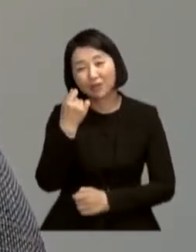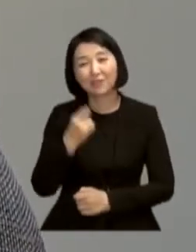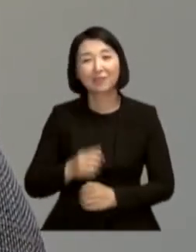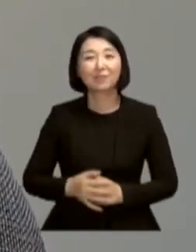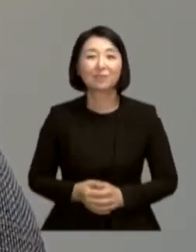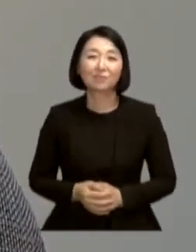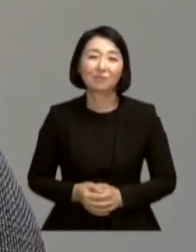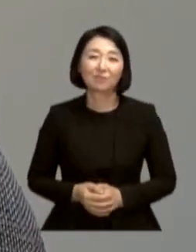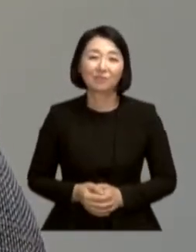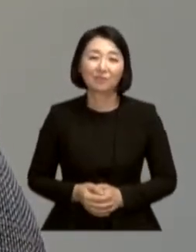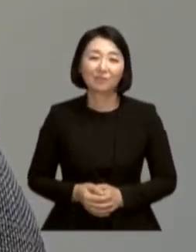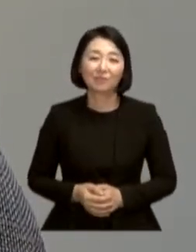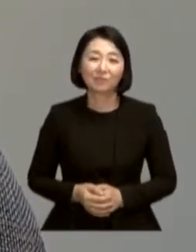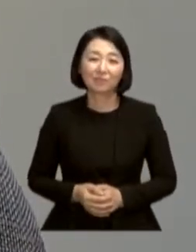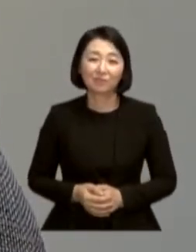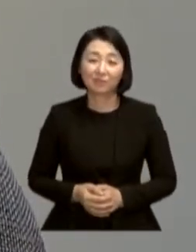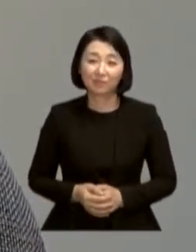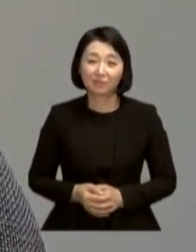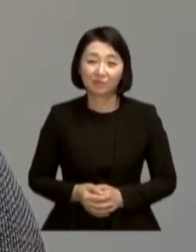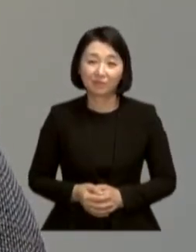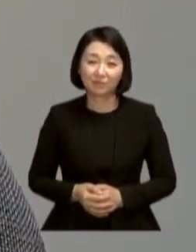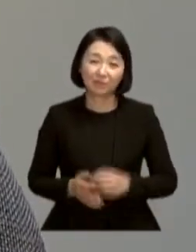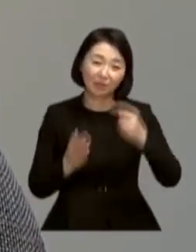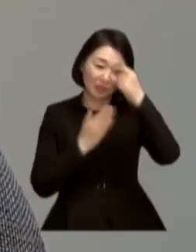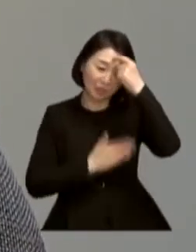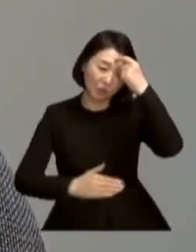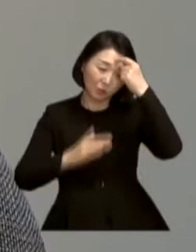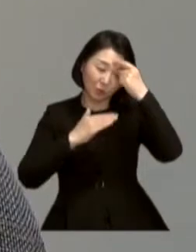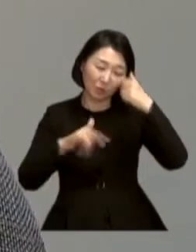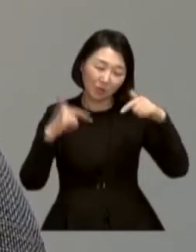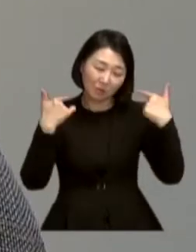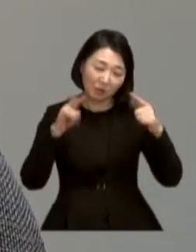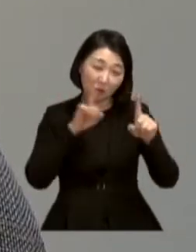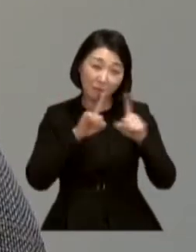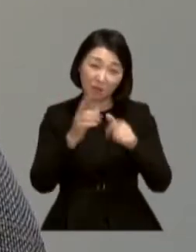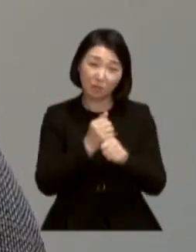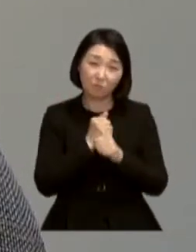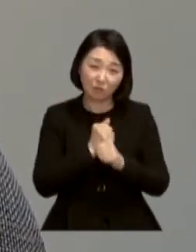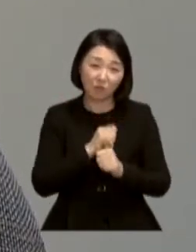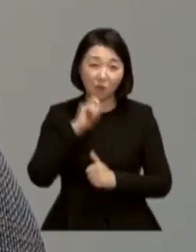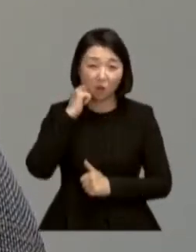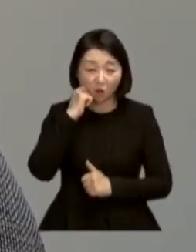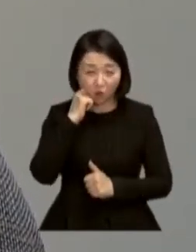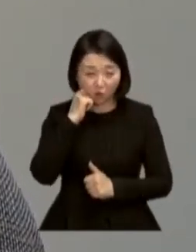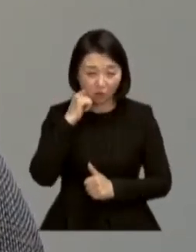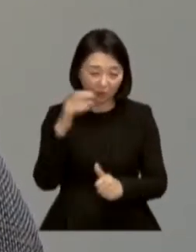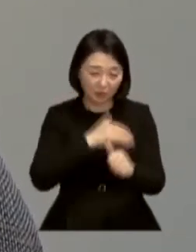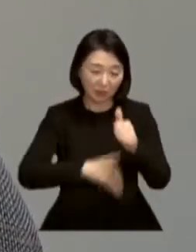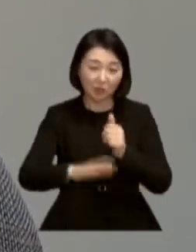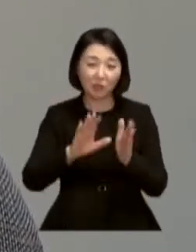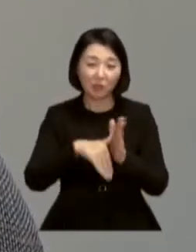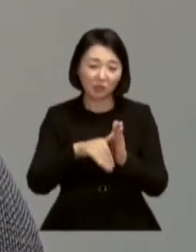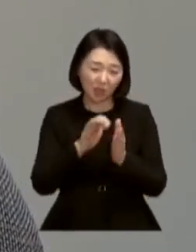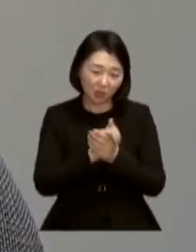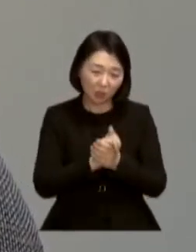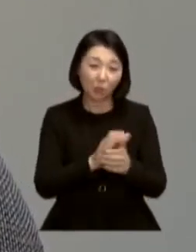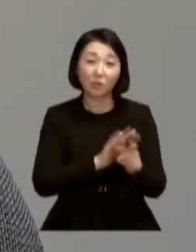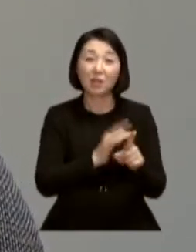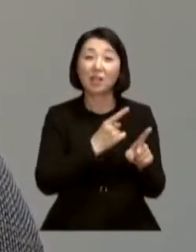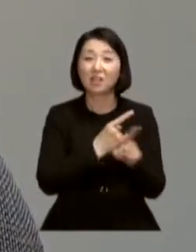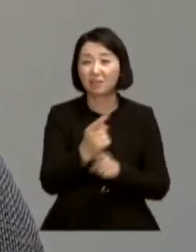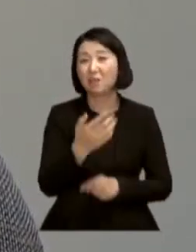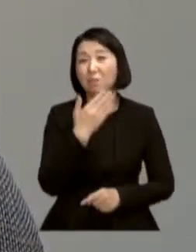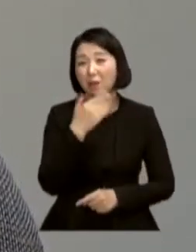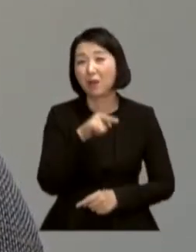성도들이 매일매일 말씀을 붙잡고 어려운 상황들을 기도로 이겨나가는 그런 우리 성도들이 다